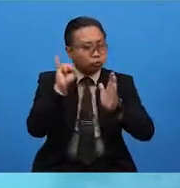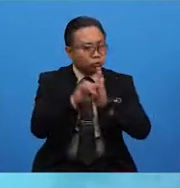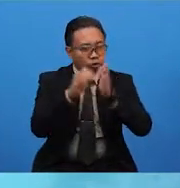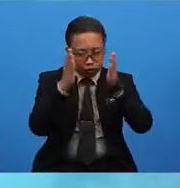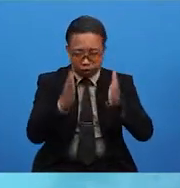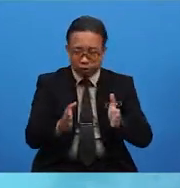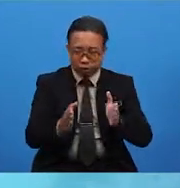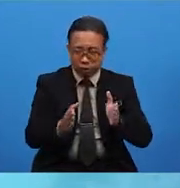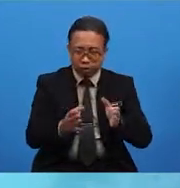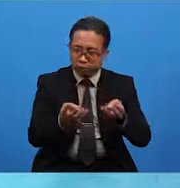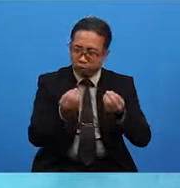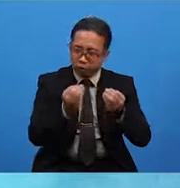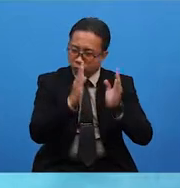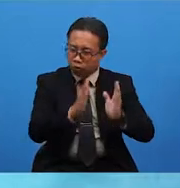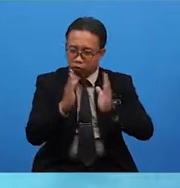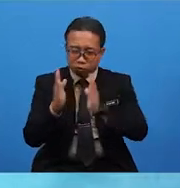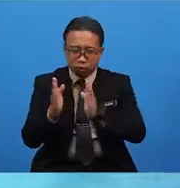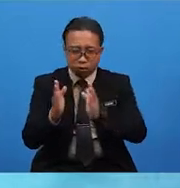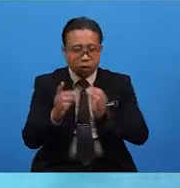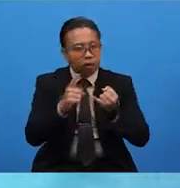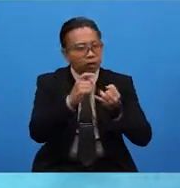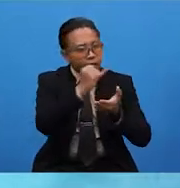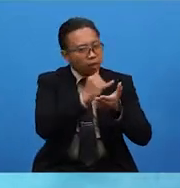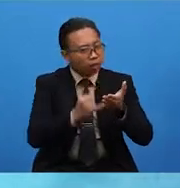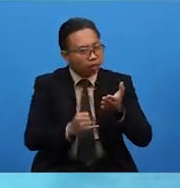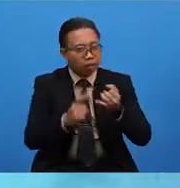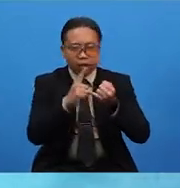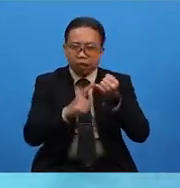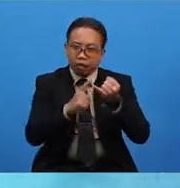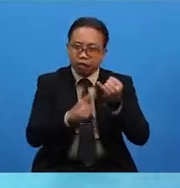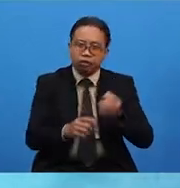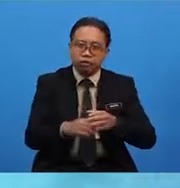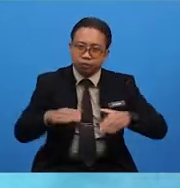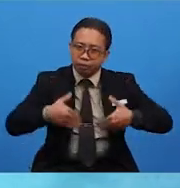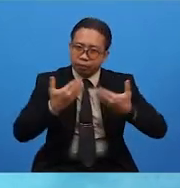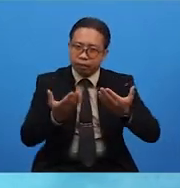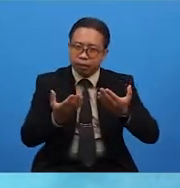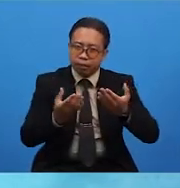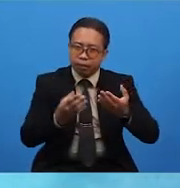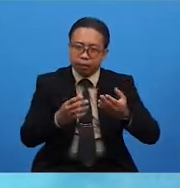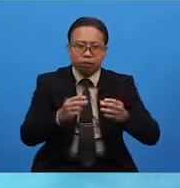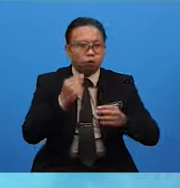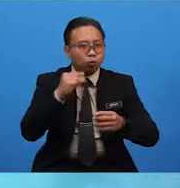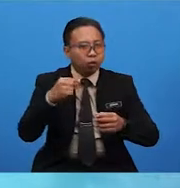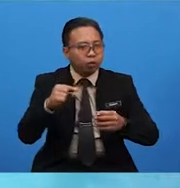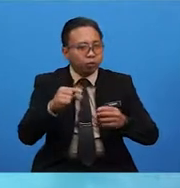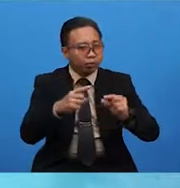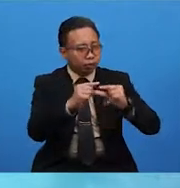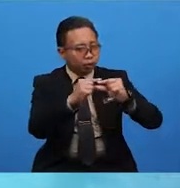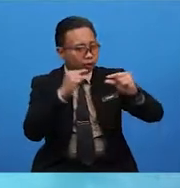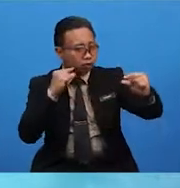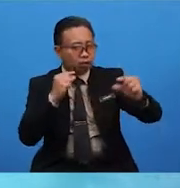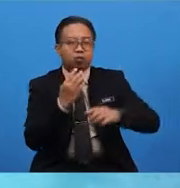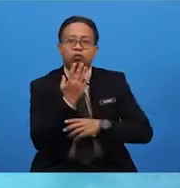merancang dalam proses laporan akhir bagi menentukan quality garisan atau stroke